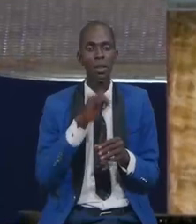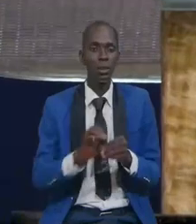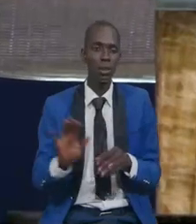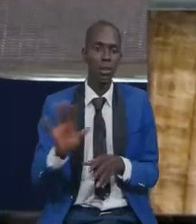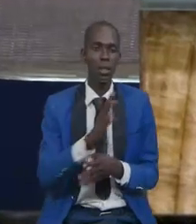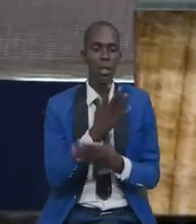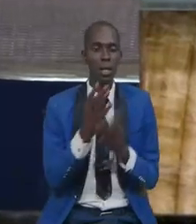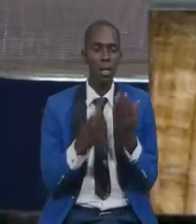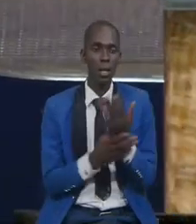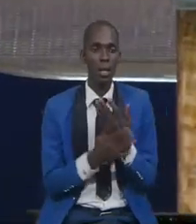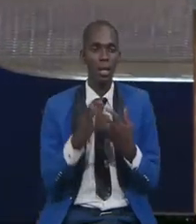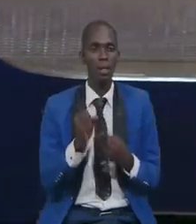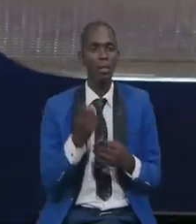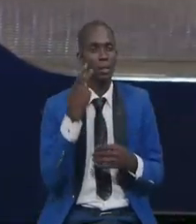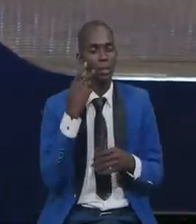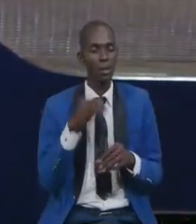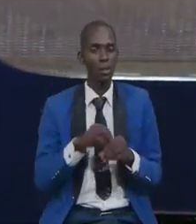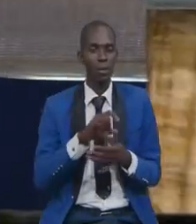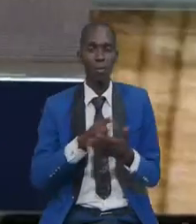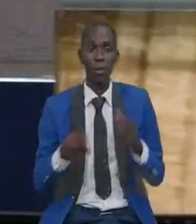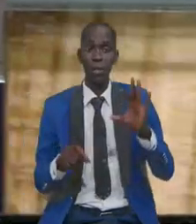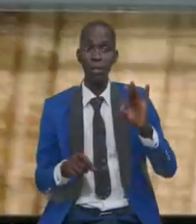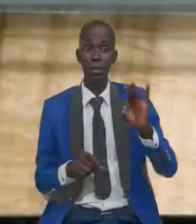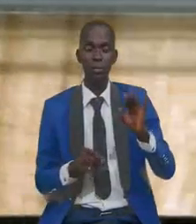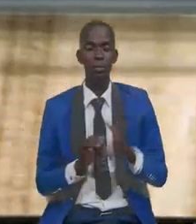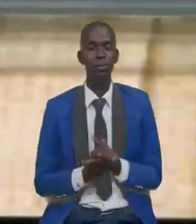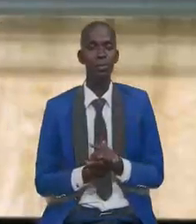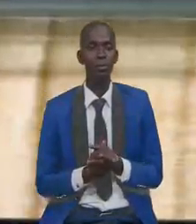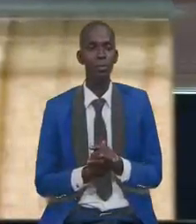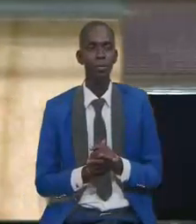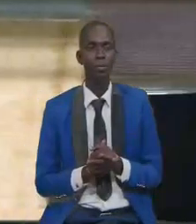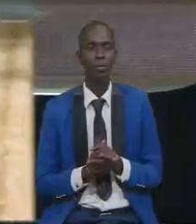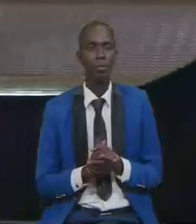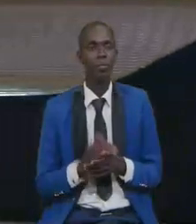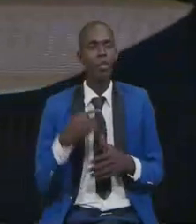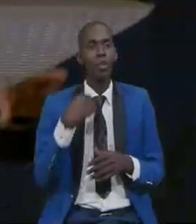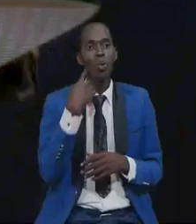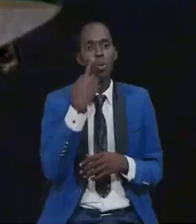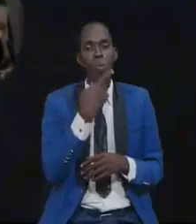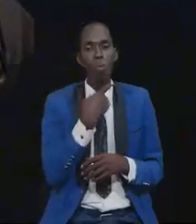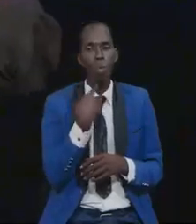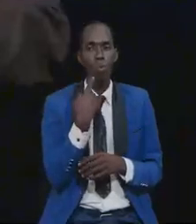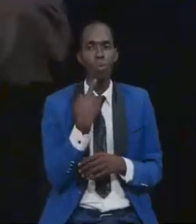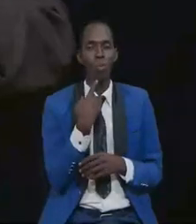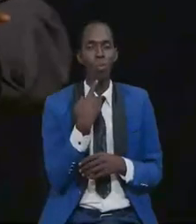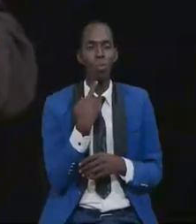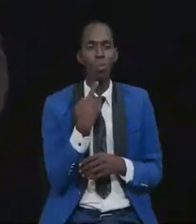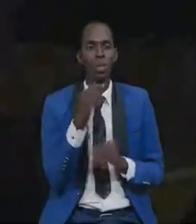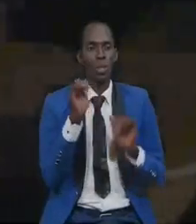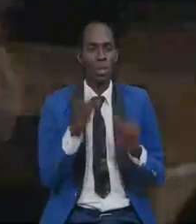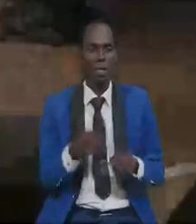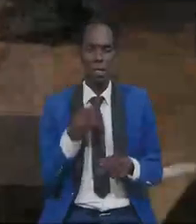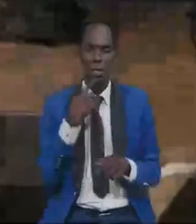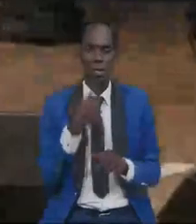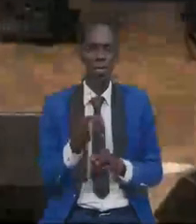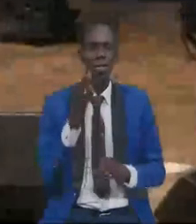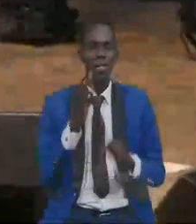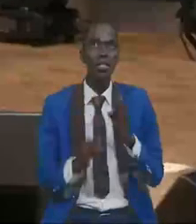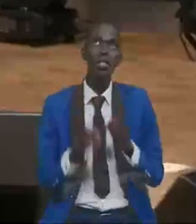coupables. Verset 9, il dit, qui sait? Il dit, qui sait? Qui sait? Est-ce qu'on pouvait